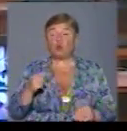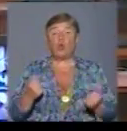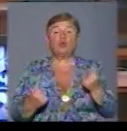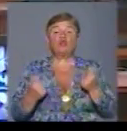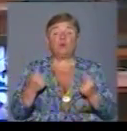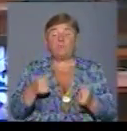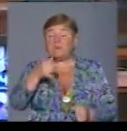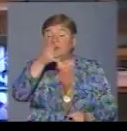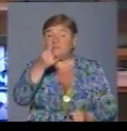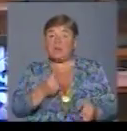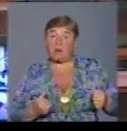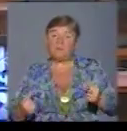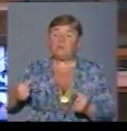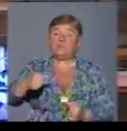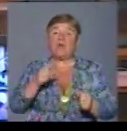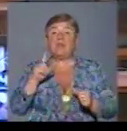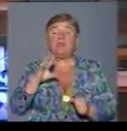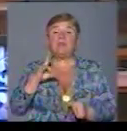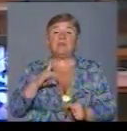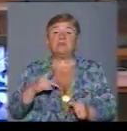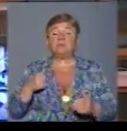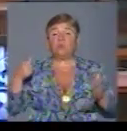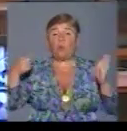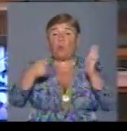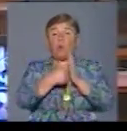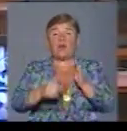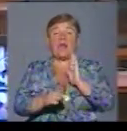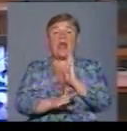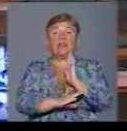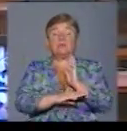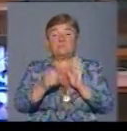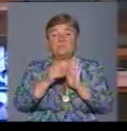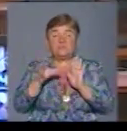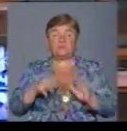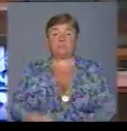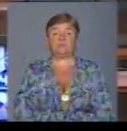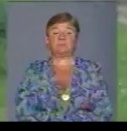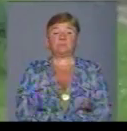з керуванням, авто зіткнулося з бетонною опорою, після чого кілька разів перекинулося.